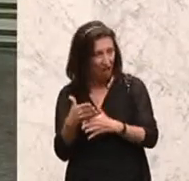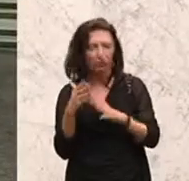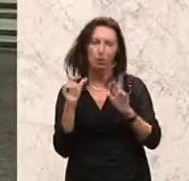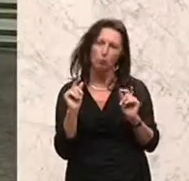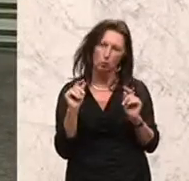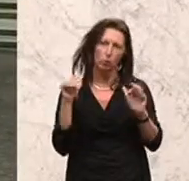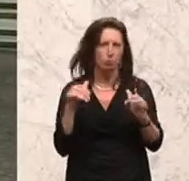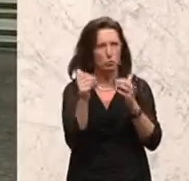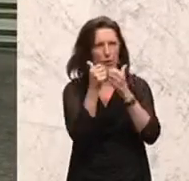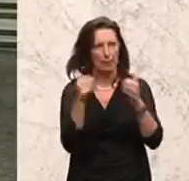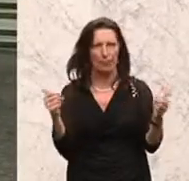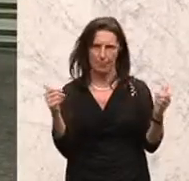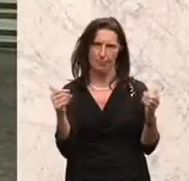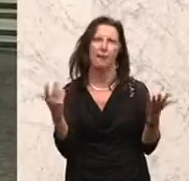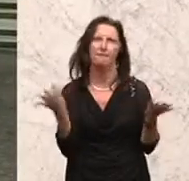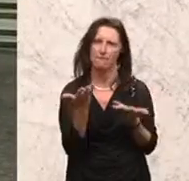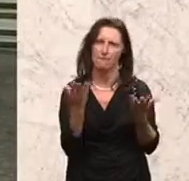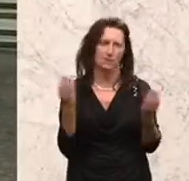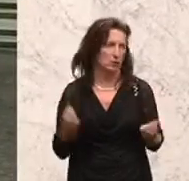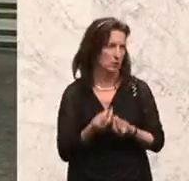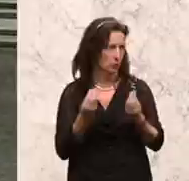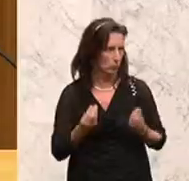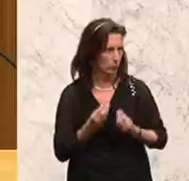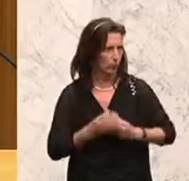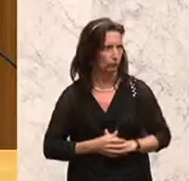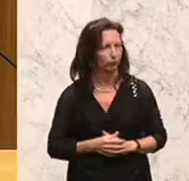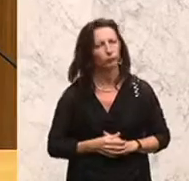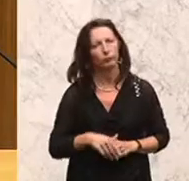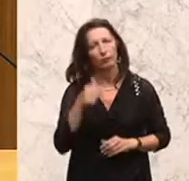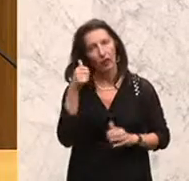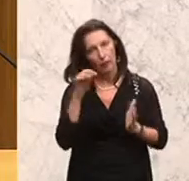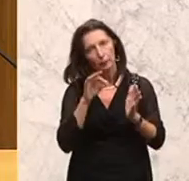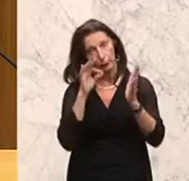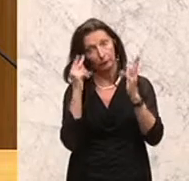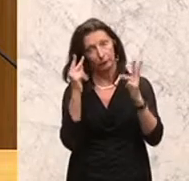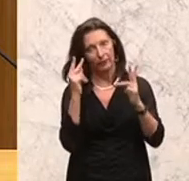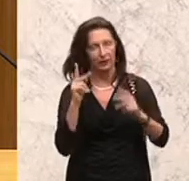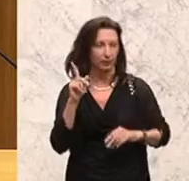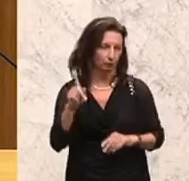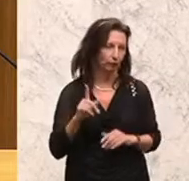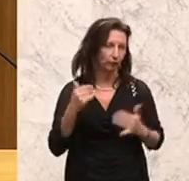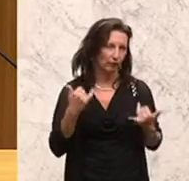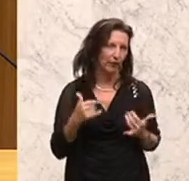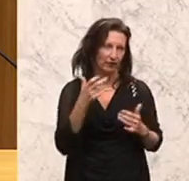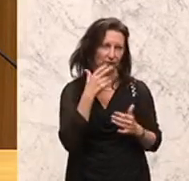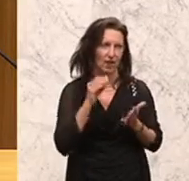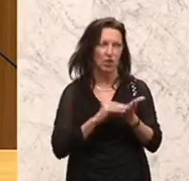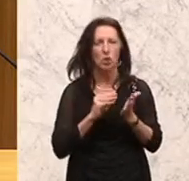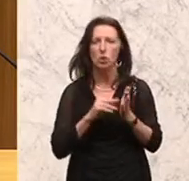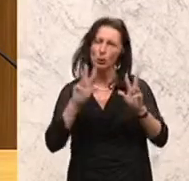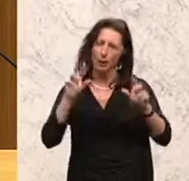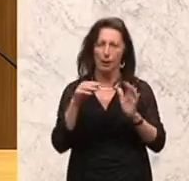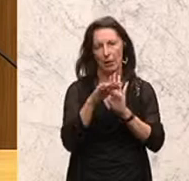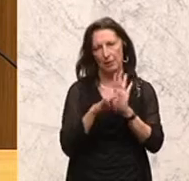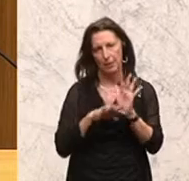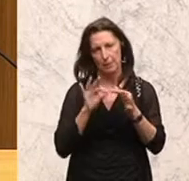Differenzierung eben treffen. Und das ist ein ganz wesentlicher Punkt. Und jetzt zur Vorgangsweise. Ich möchte jetzt noch zu dem Gesetz ganz konkret etwas